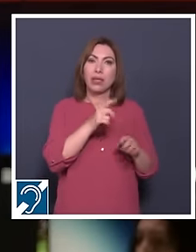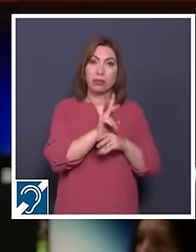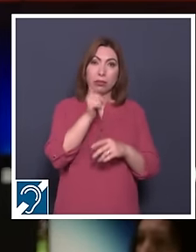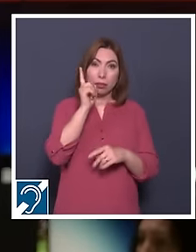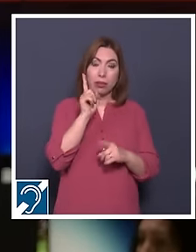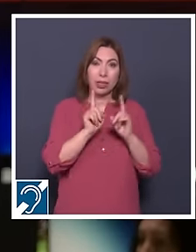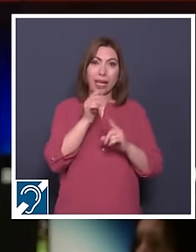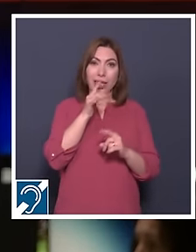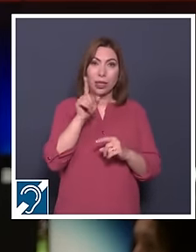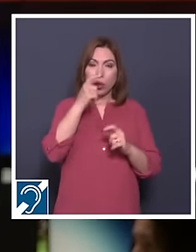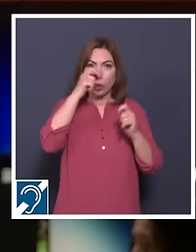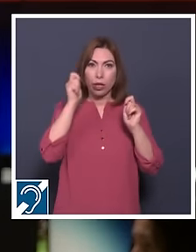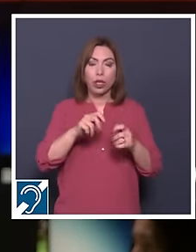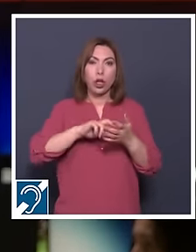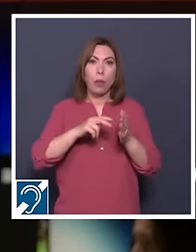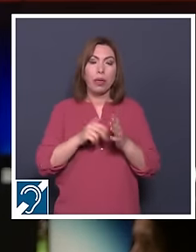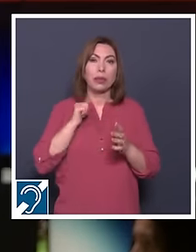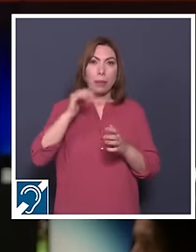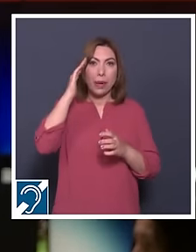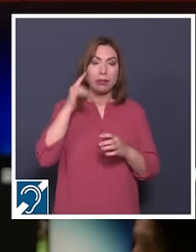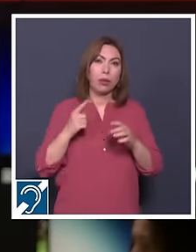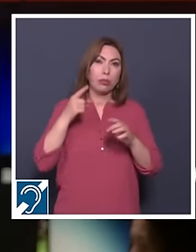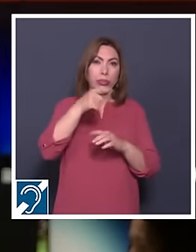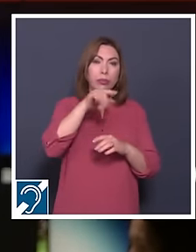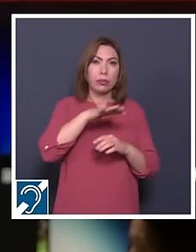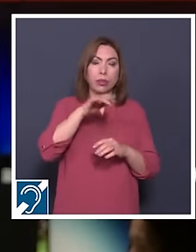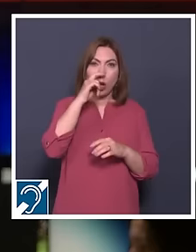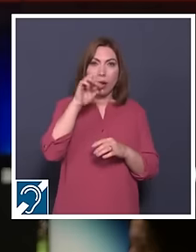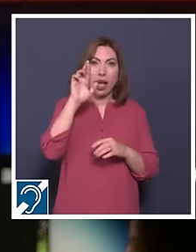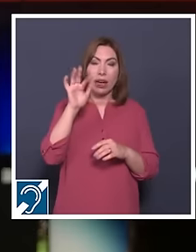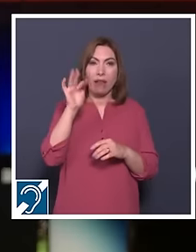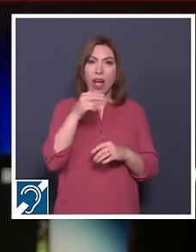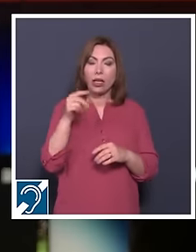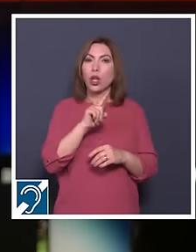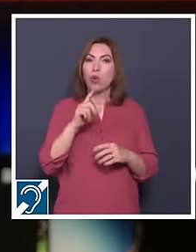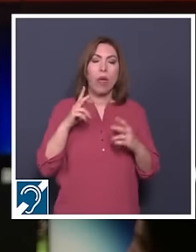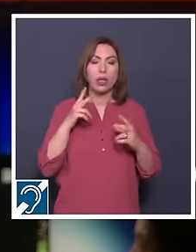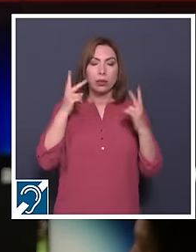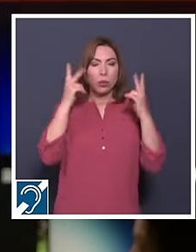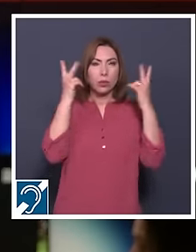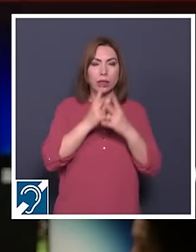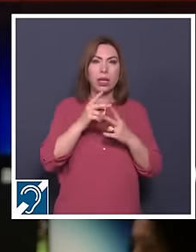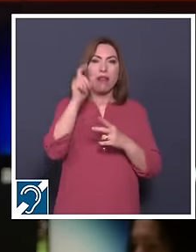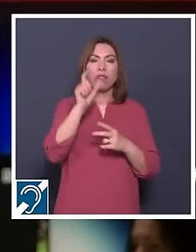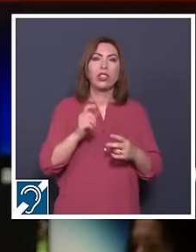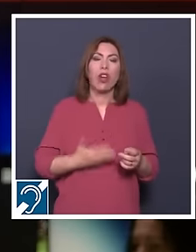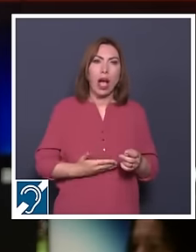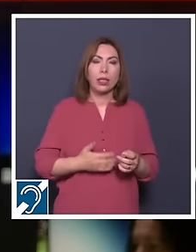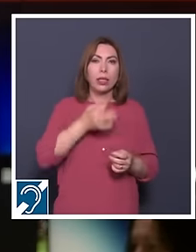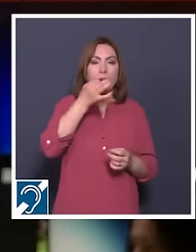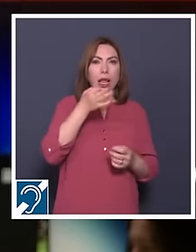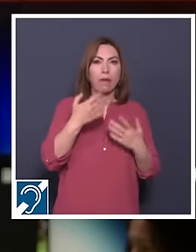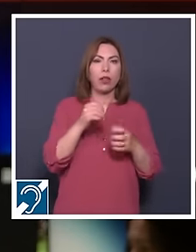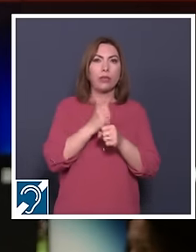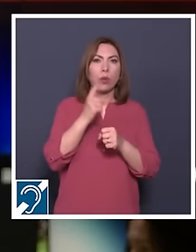că dacă Israel nu va renunța la operațiunea militară lansată în orașul Rafah, nu va exista un armistițiu în fâșia Gaza. Declarația a